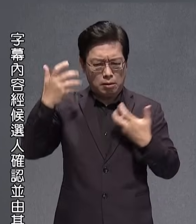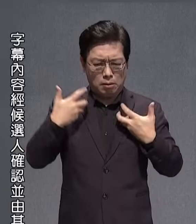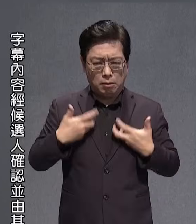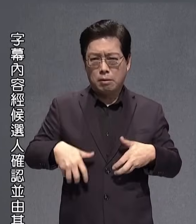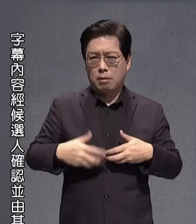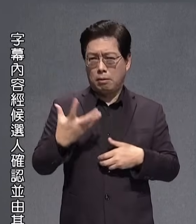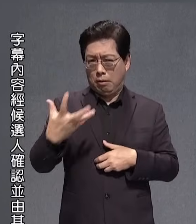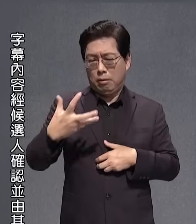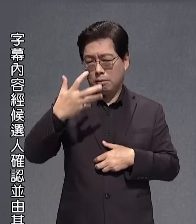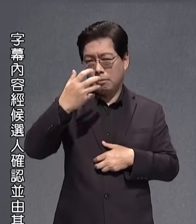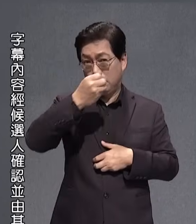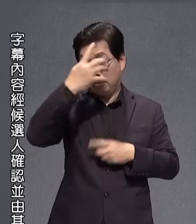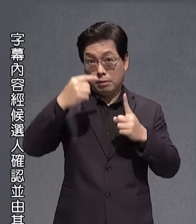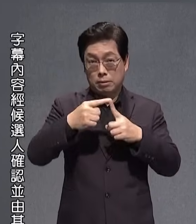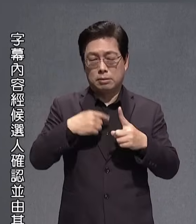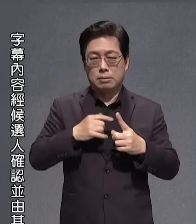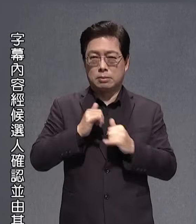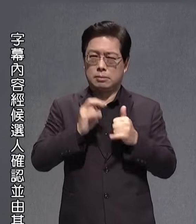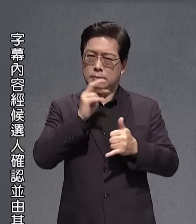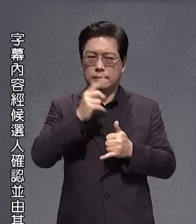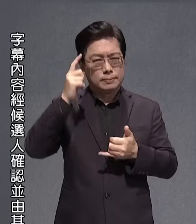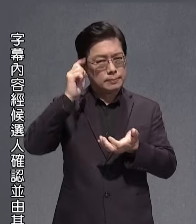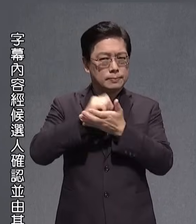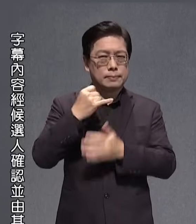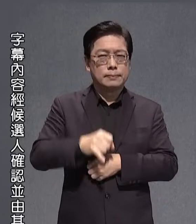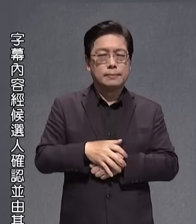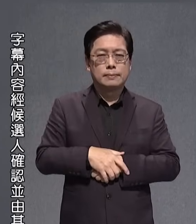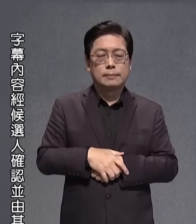青少年。啊，造成社会观感嘛唔好，